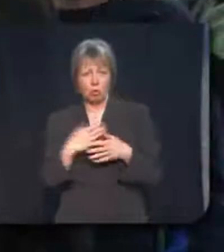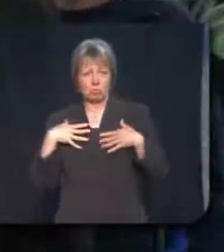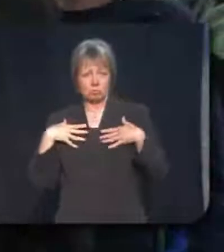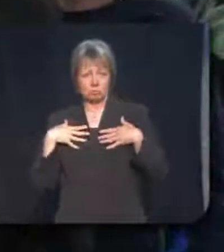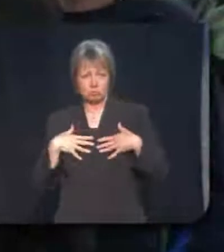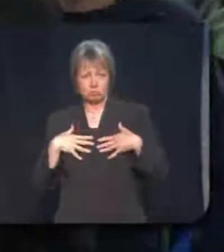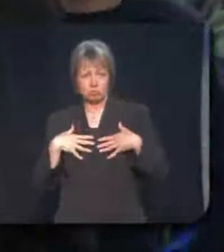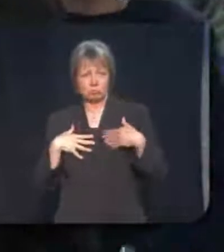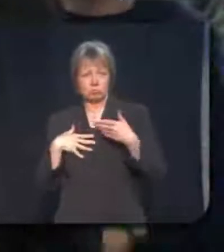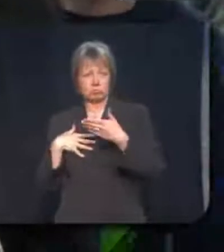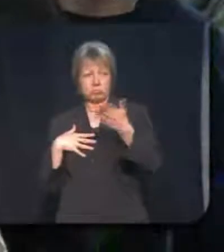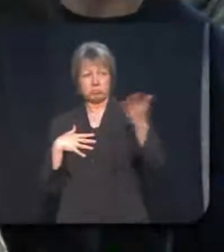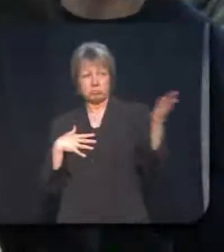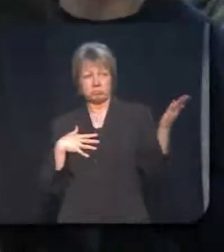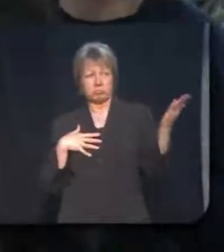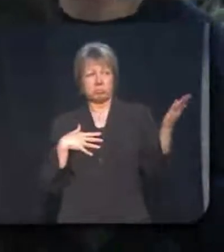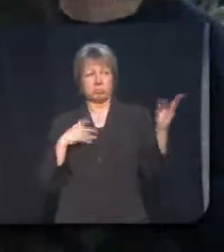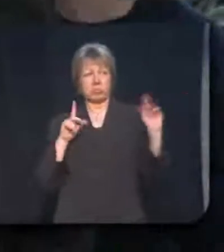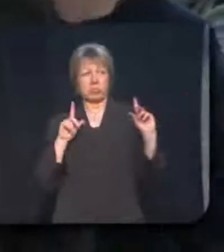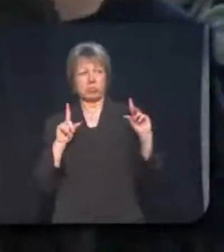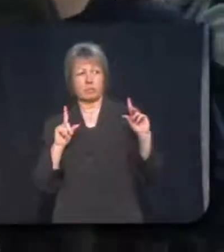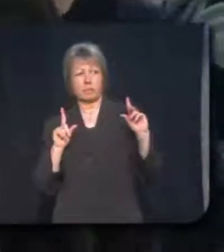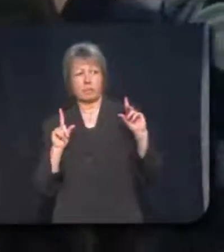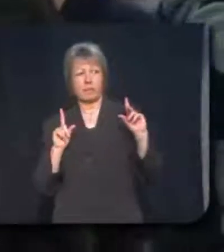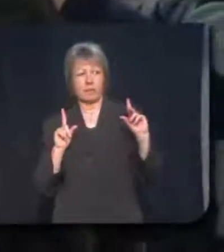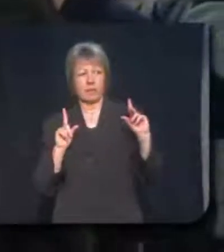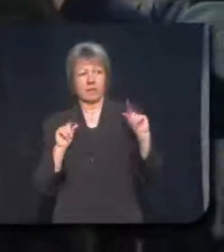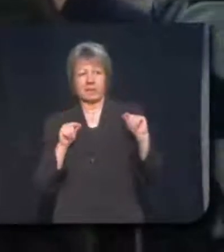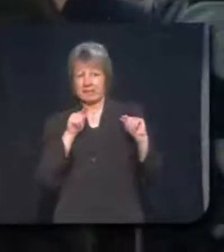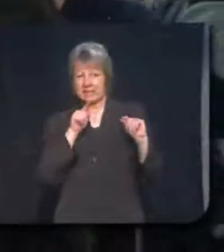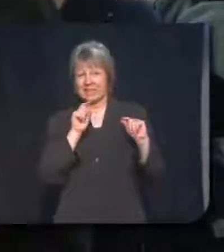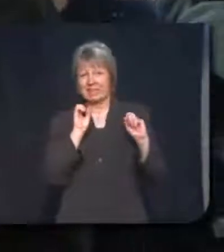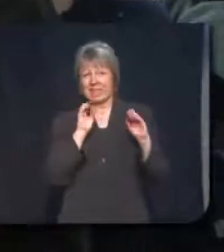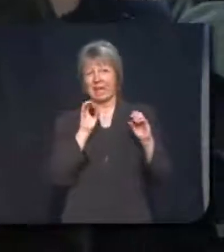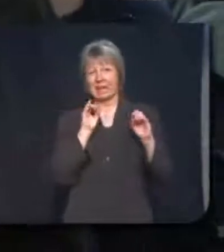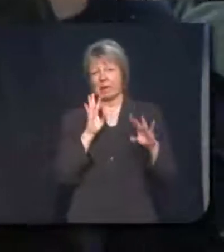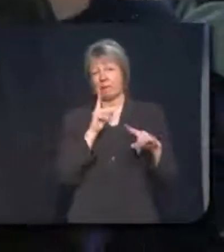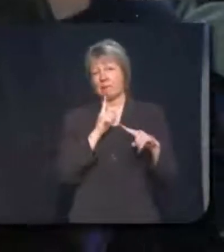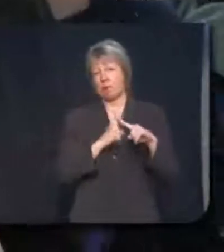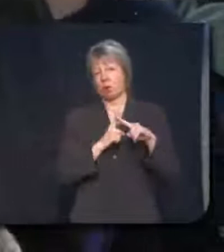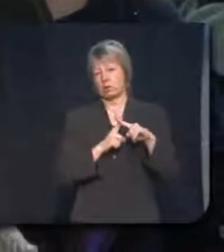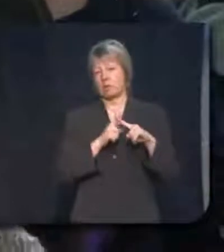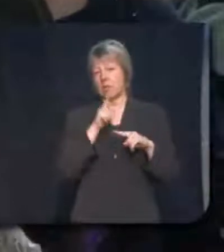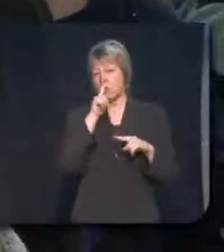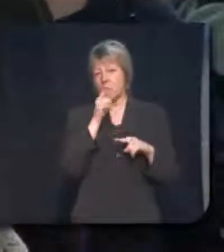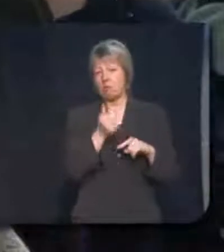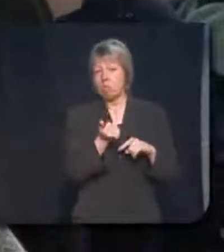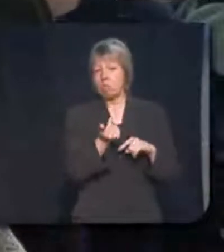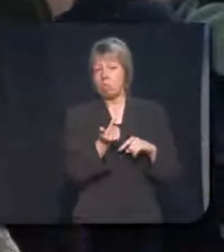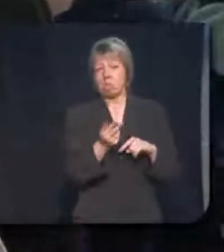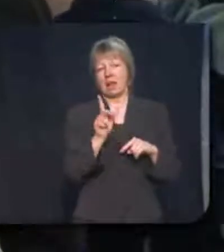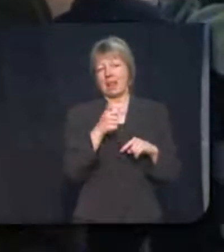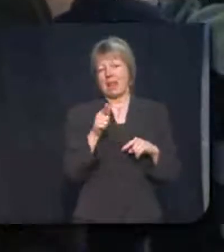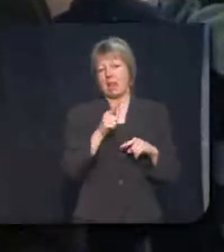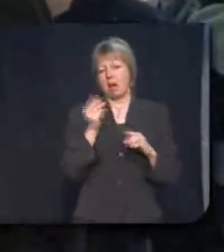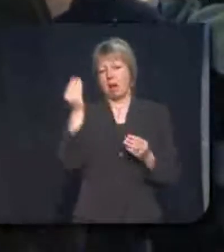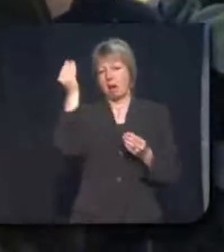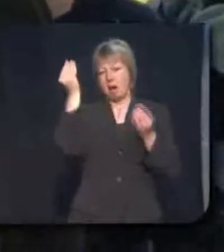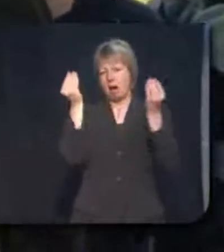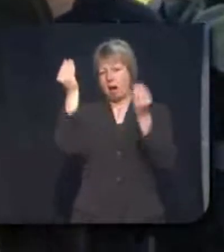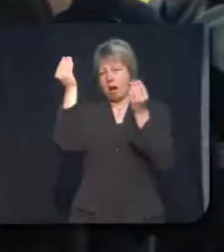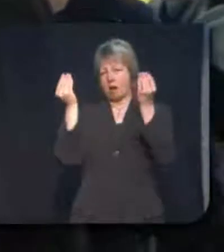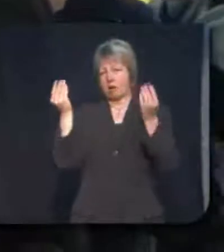ich teile mir selber mit dass das sehr sehr positiv aussieht und nur sehr vereinzelte lilane Karten Meinungsbild